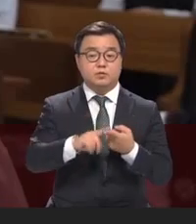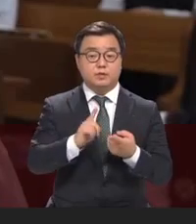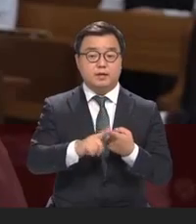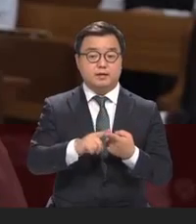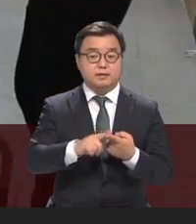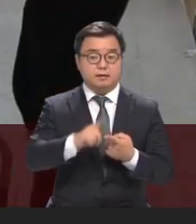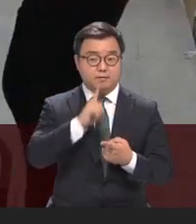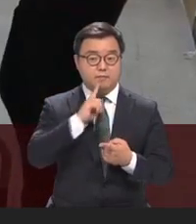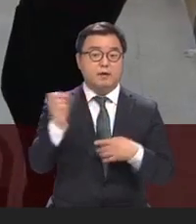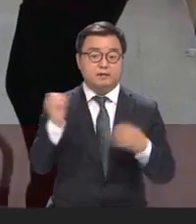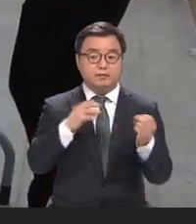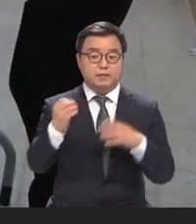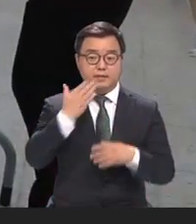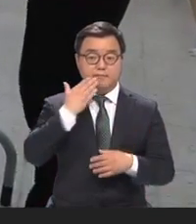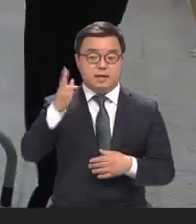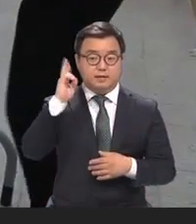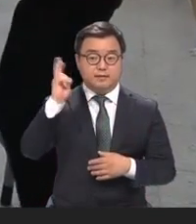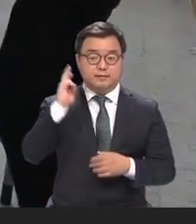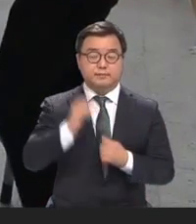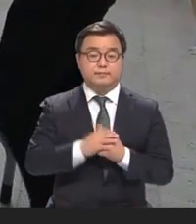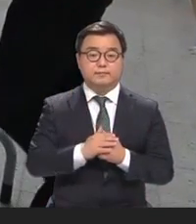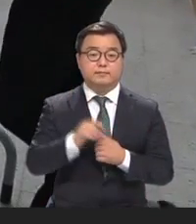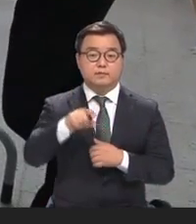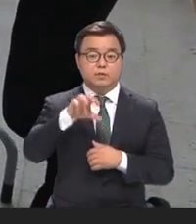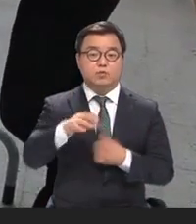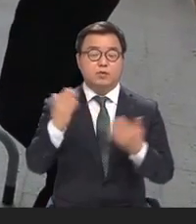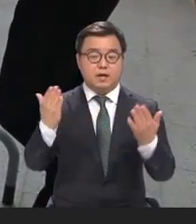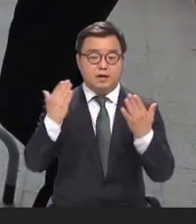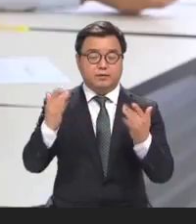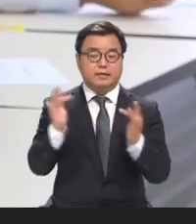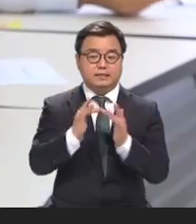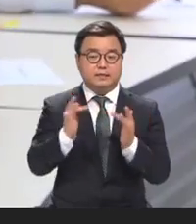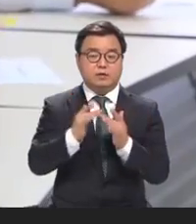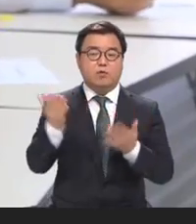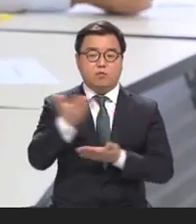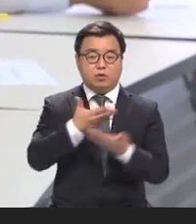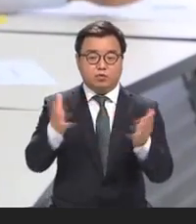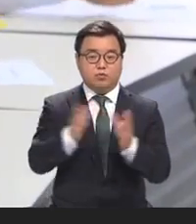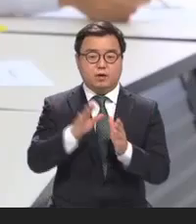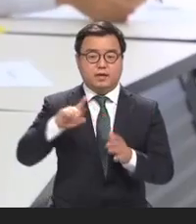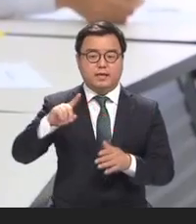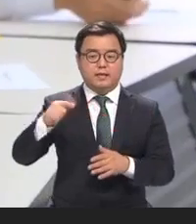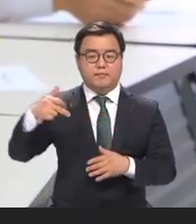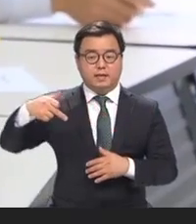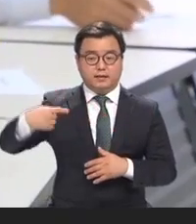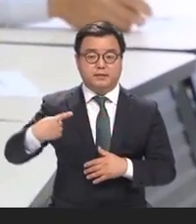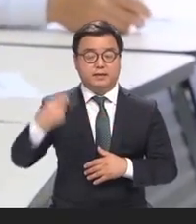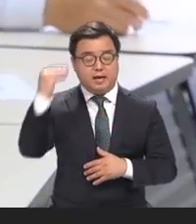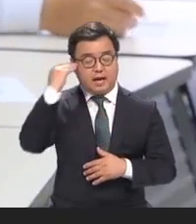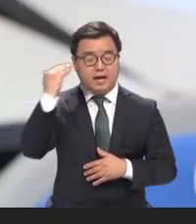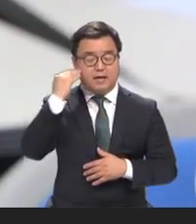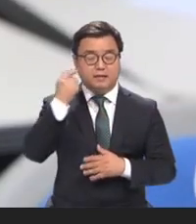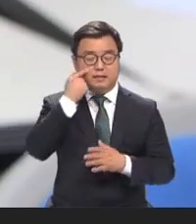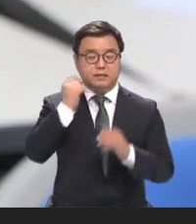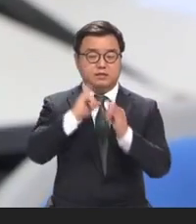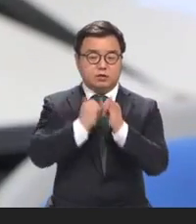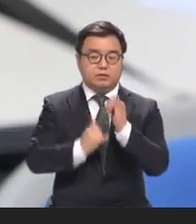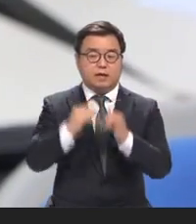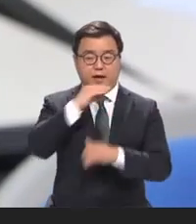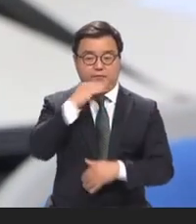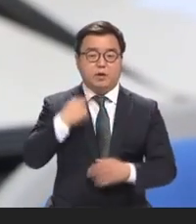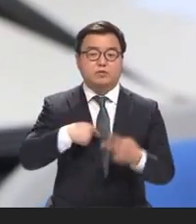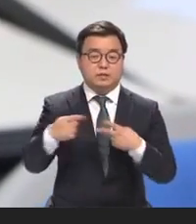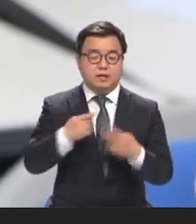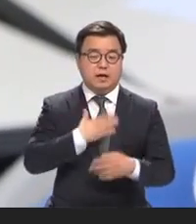있지 않을까 해서. 이 학교의 사이버 외교 동아리 반크는 한일 역사 바로 알기 운동의 일환으로 지난